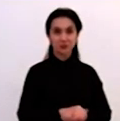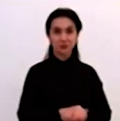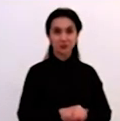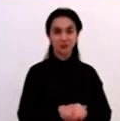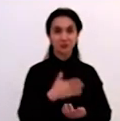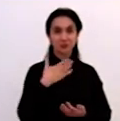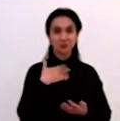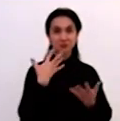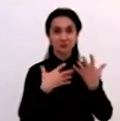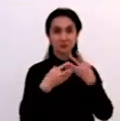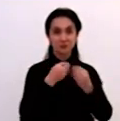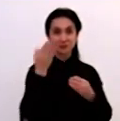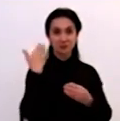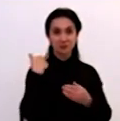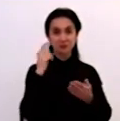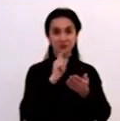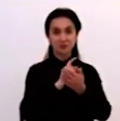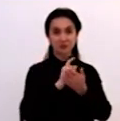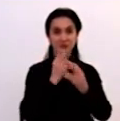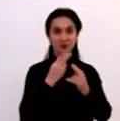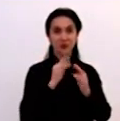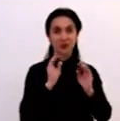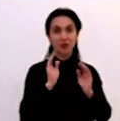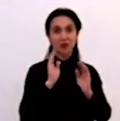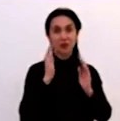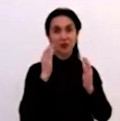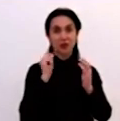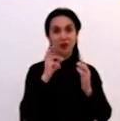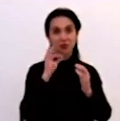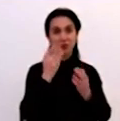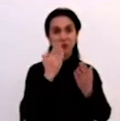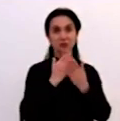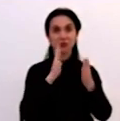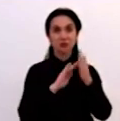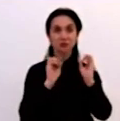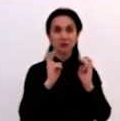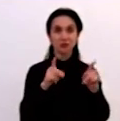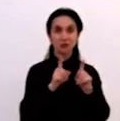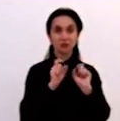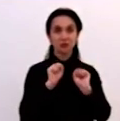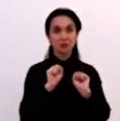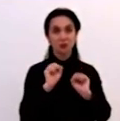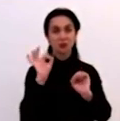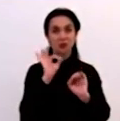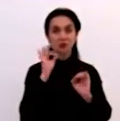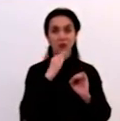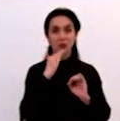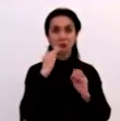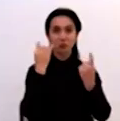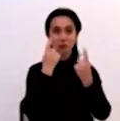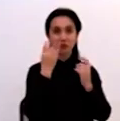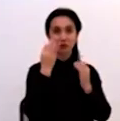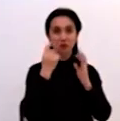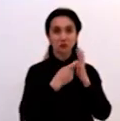Demak, biz sizlar bilan o'tgan darslarda axborot xavfsizligi, unga bo'lgan tahdidlar va uni himoyalash haqida ko'plab ma'lumotlarga ega bo'lgan